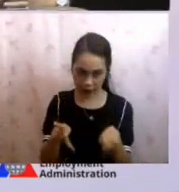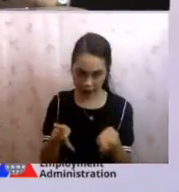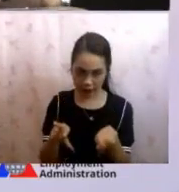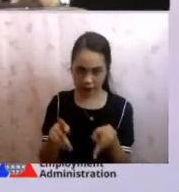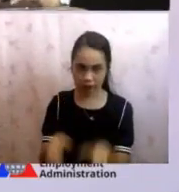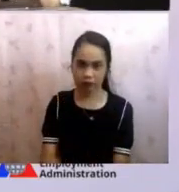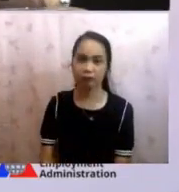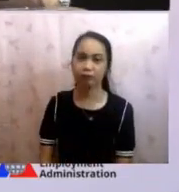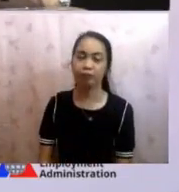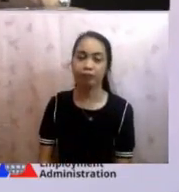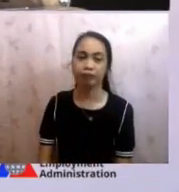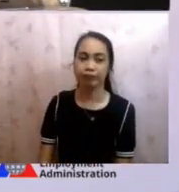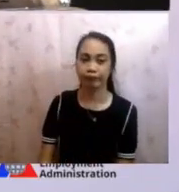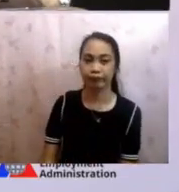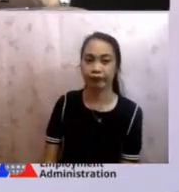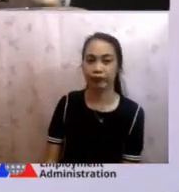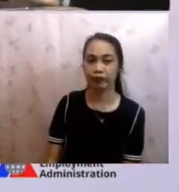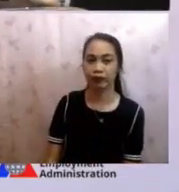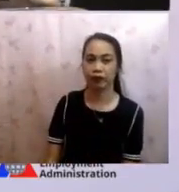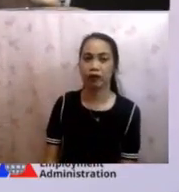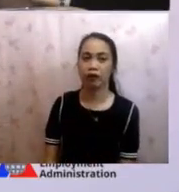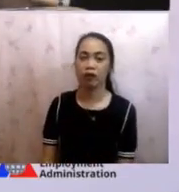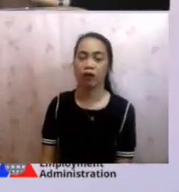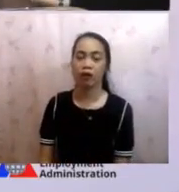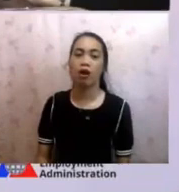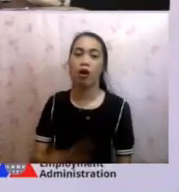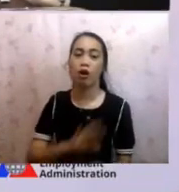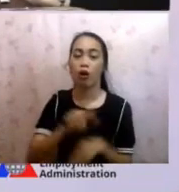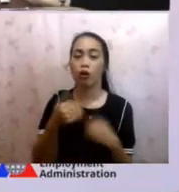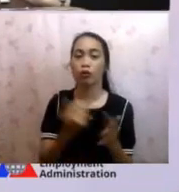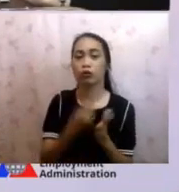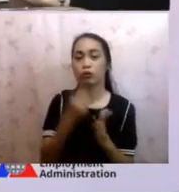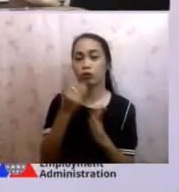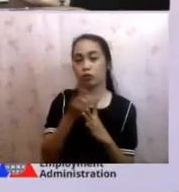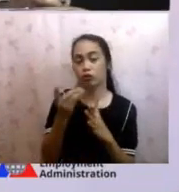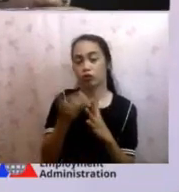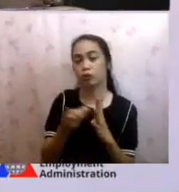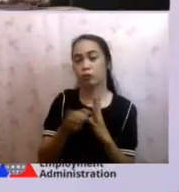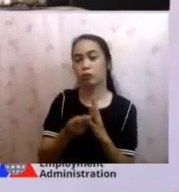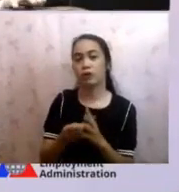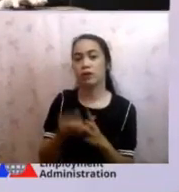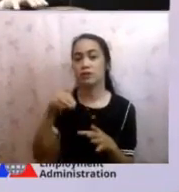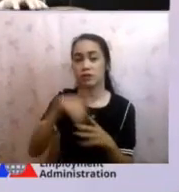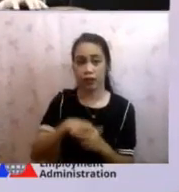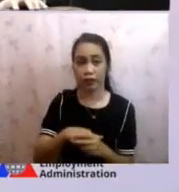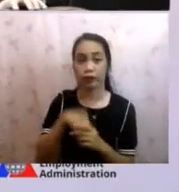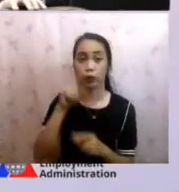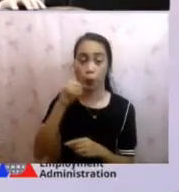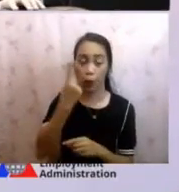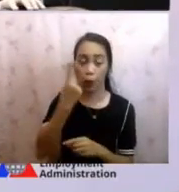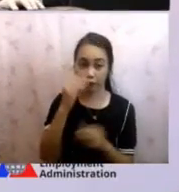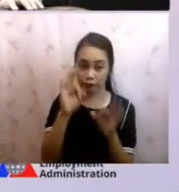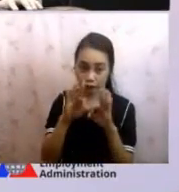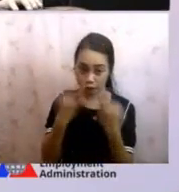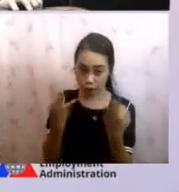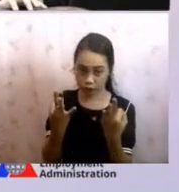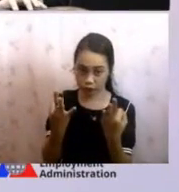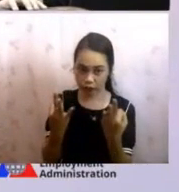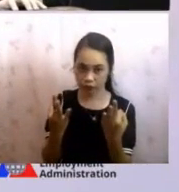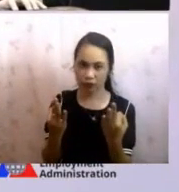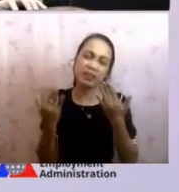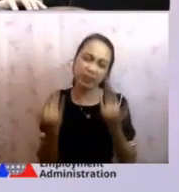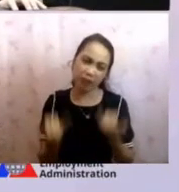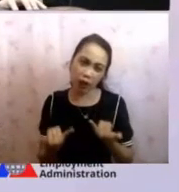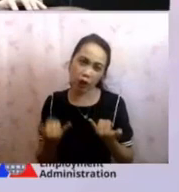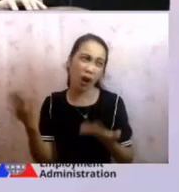important documents in one portfolio. Now we have the cover letter, we have the resume. So now, asa ta mangitag trabaho? So we have